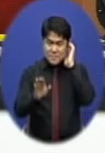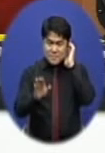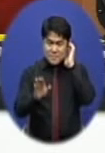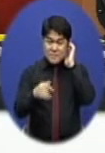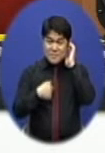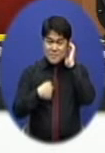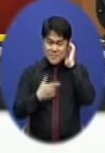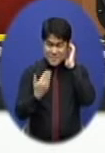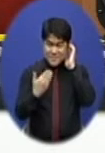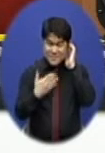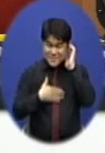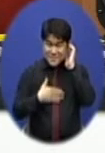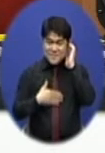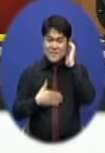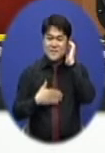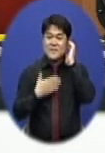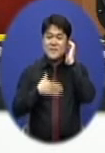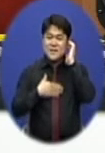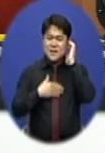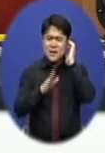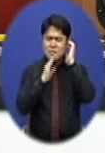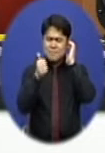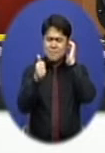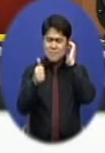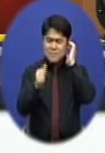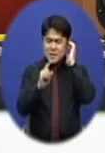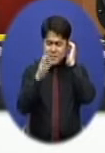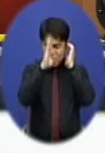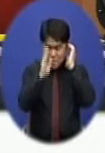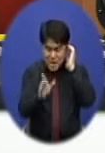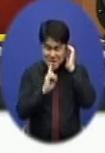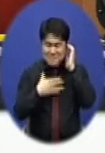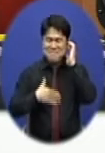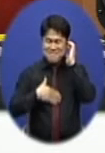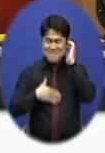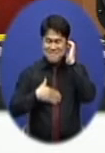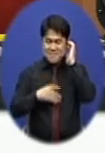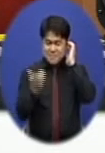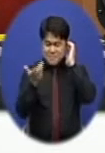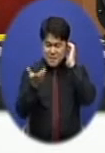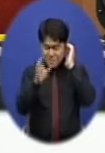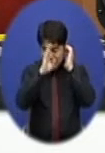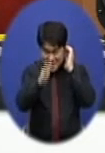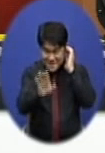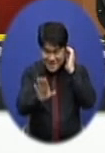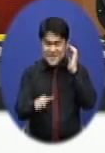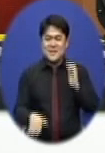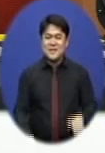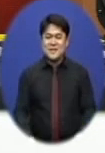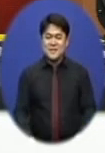주세요. 네, 아이고, 정말 열렬한 팬이에요. 서로 아프지 말아요. 네, 고맙습니다. 절대 아프지 마세요. 네.